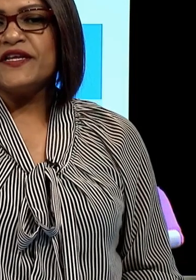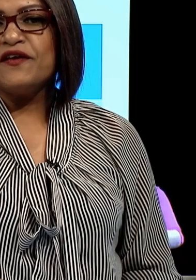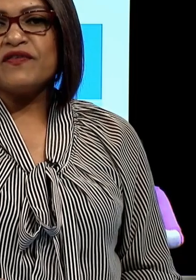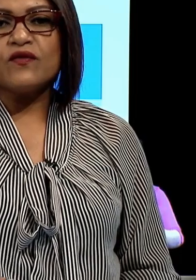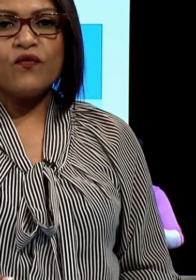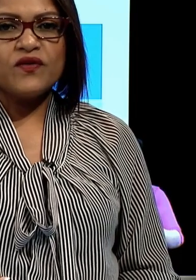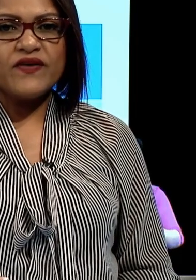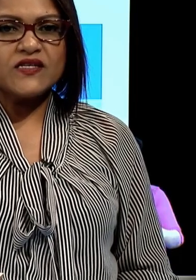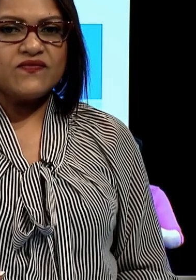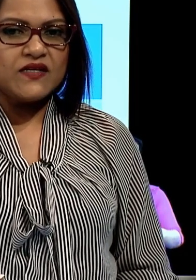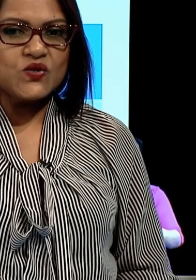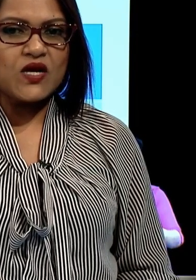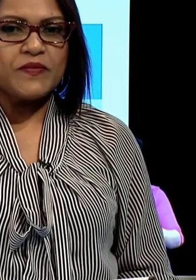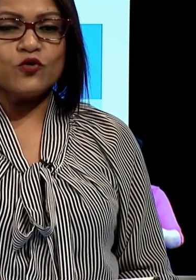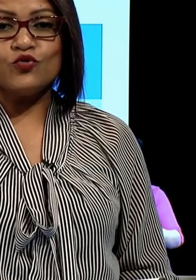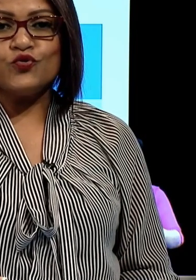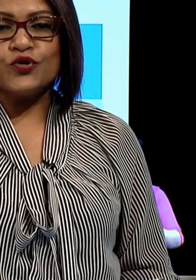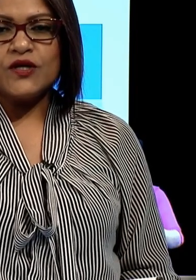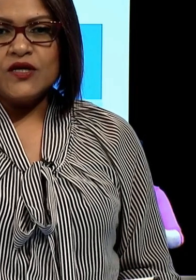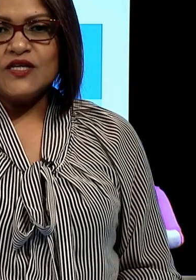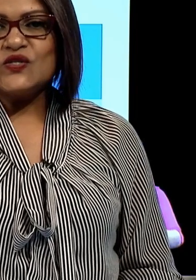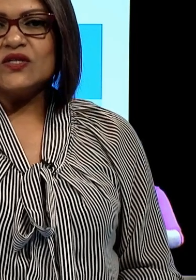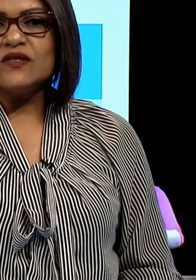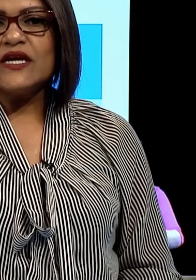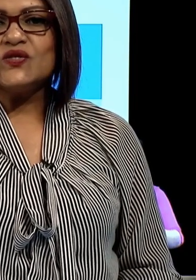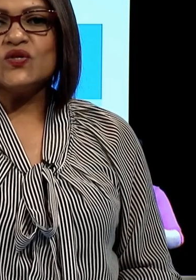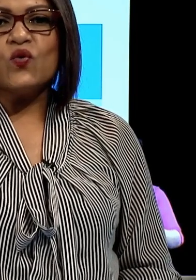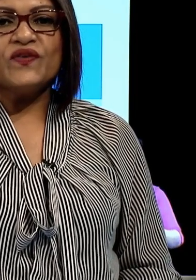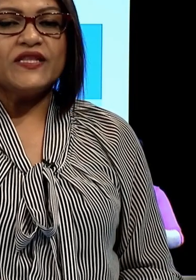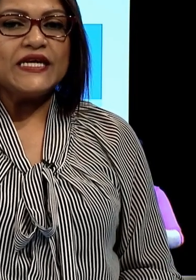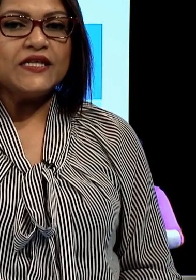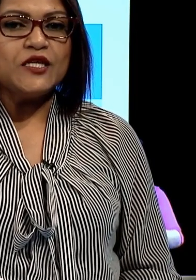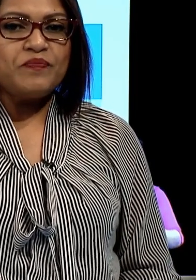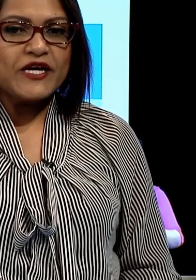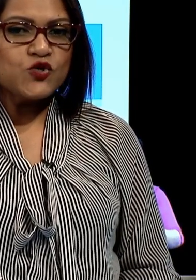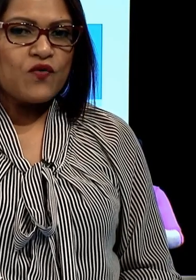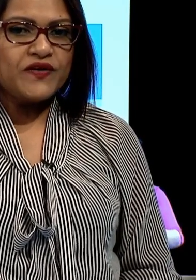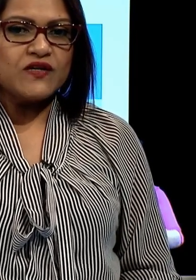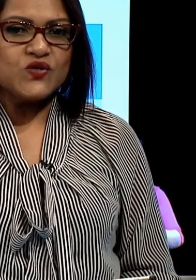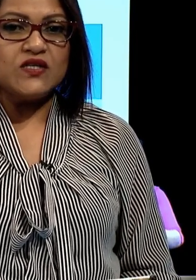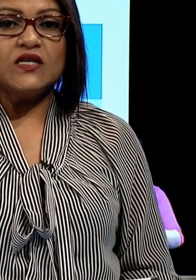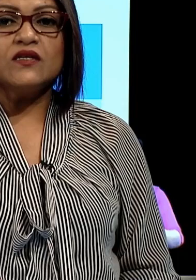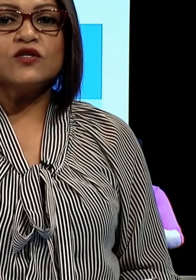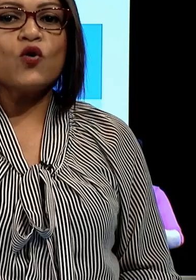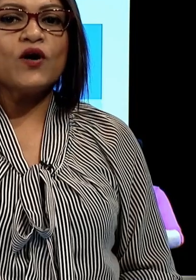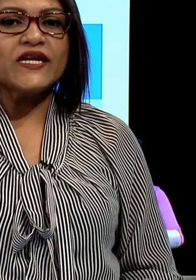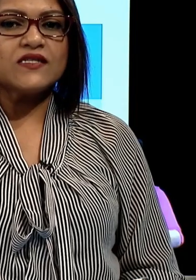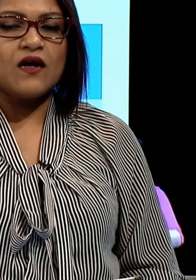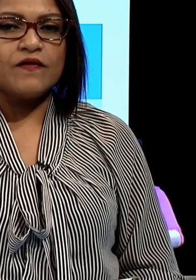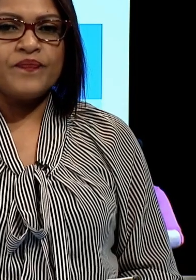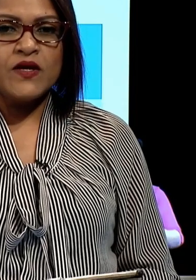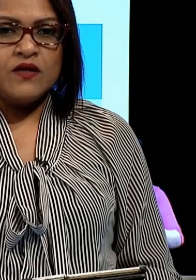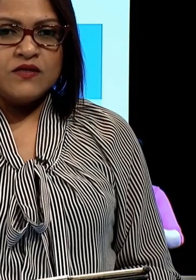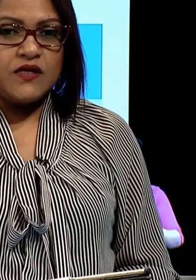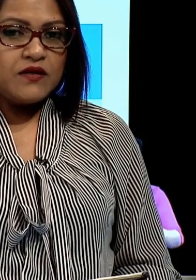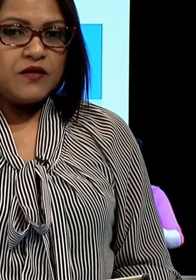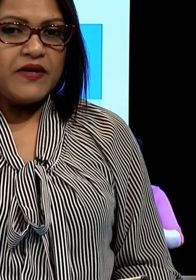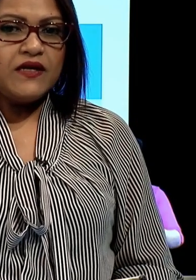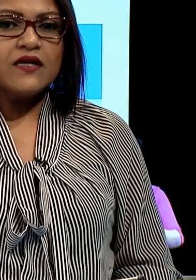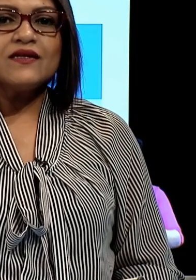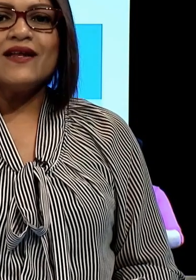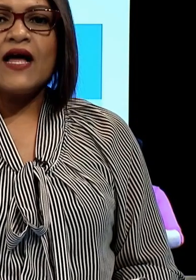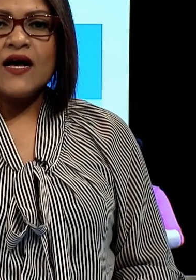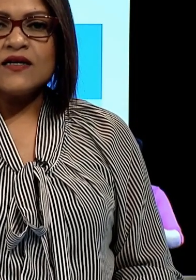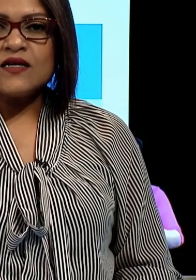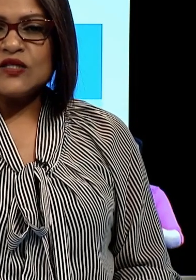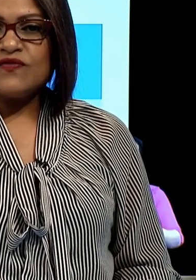Lilian Ferrier van Onderwijs, Wetenschap en Cultuur gisteren tijdens de COVID-19 persconferentie in de congreshal. Ze deelde mee